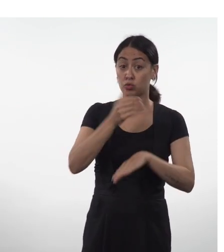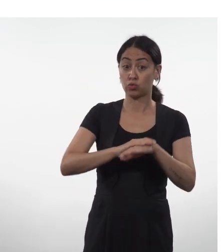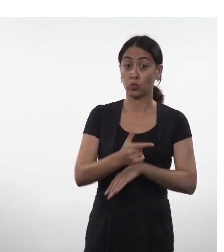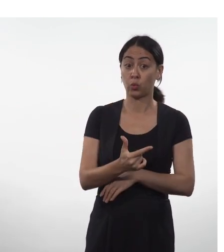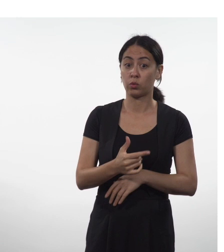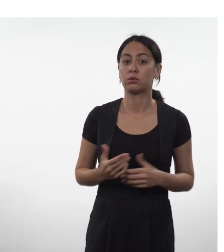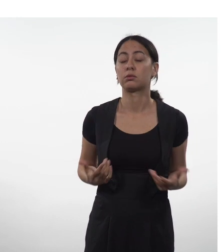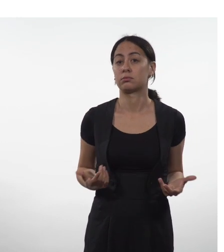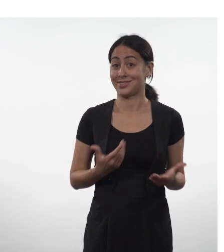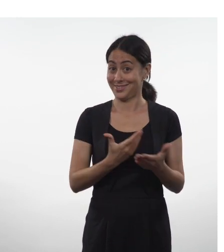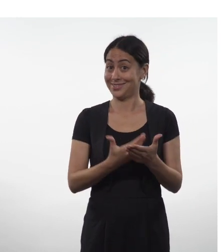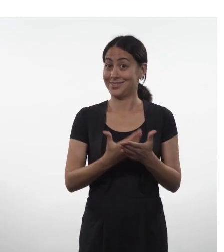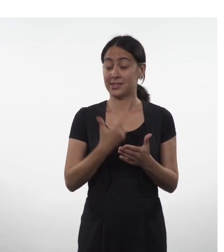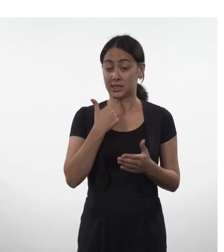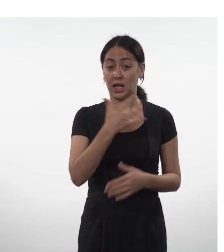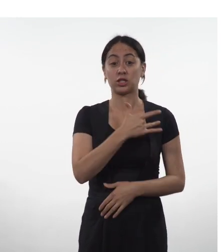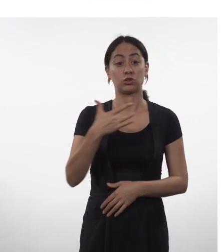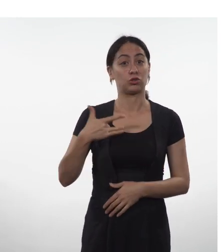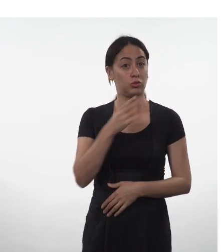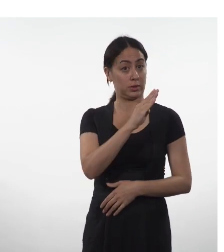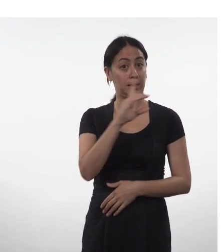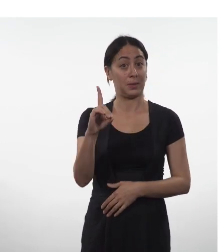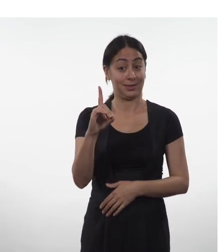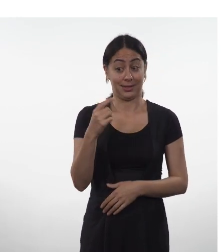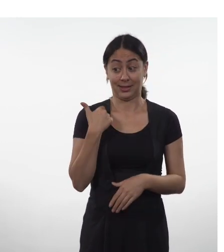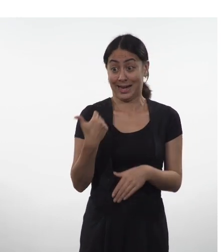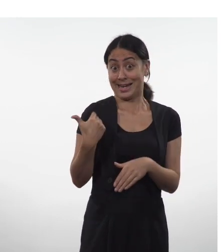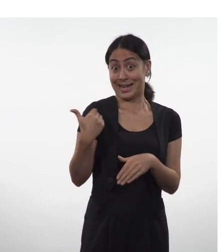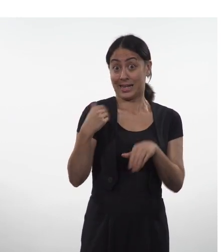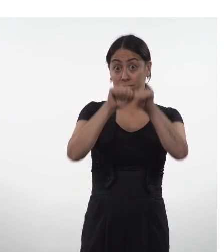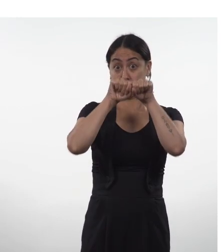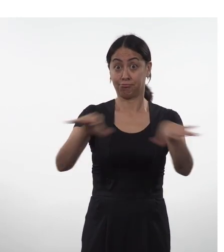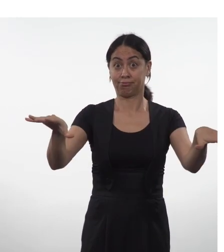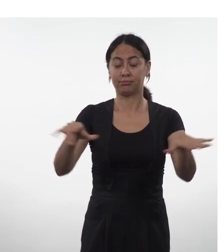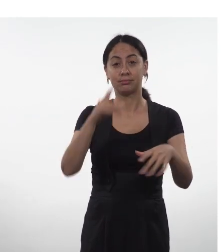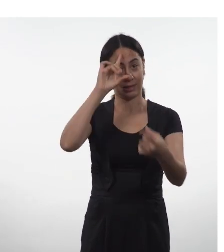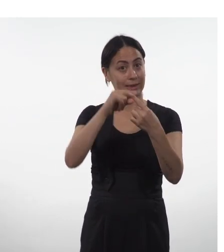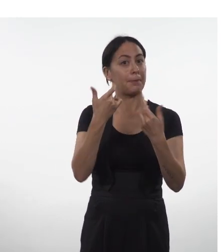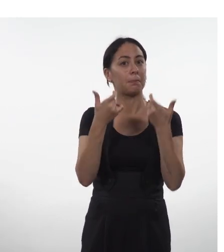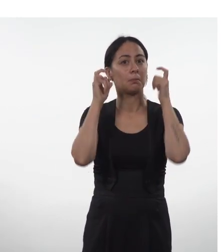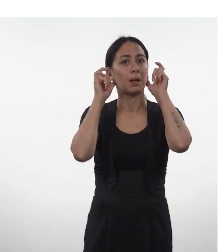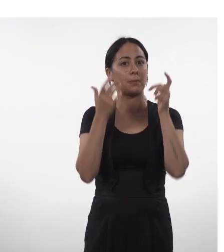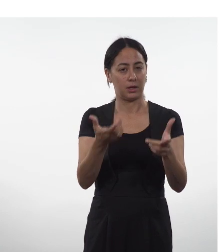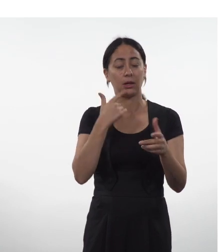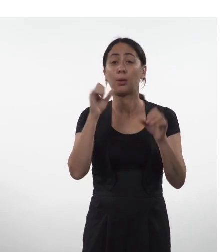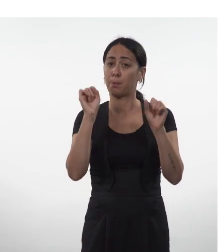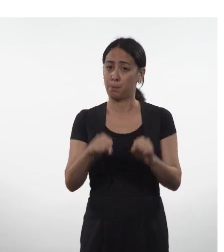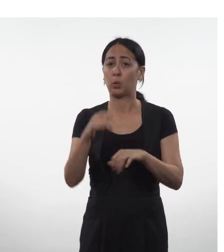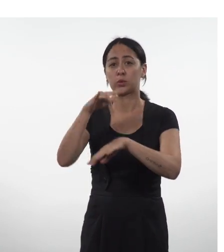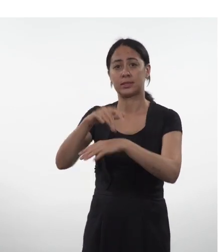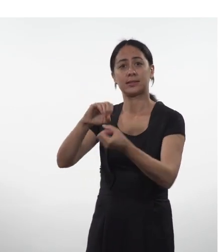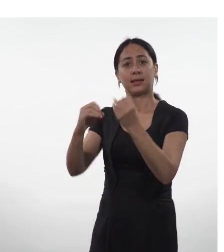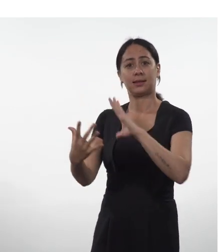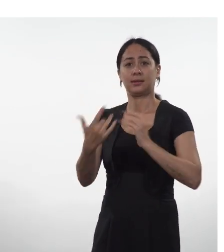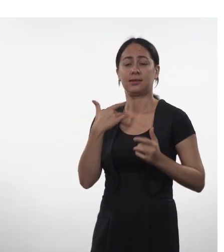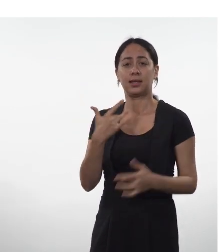toute nouvelle Santé BD sur l'appareillage, justement, que nous venons de mettre en ligne, que vous pouvez aller voir sur le site de Santé BD.